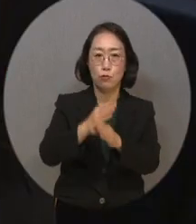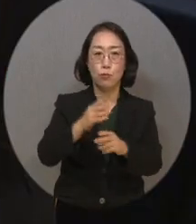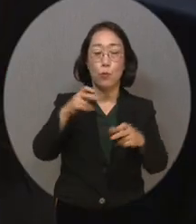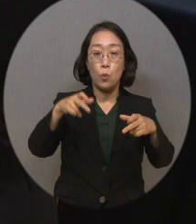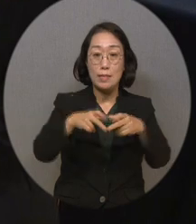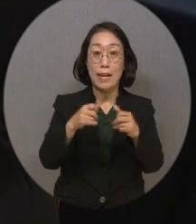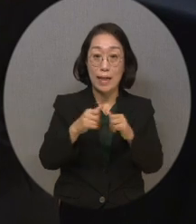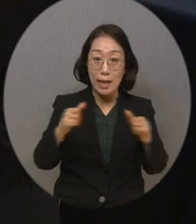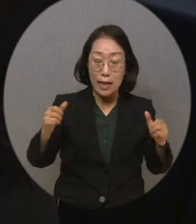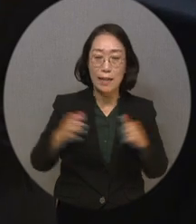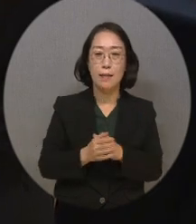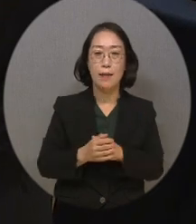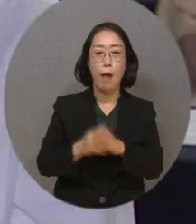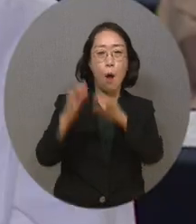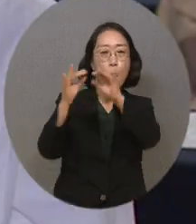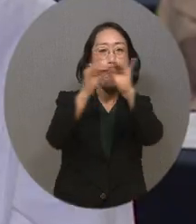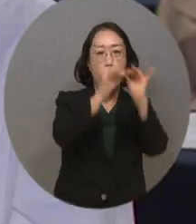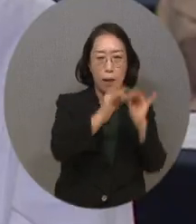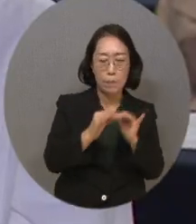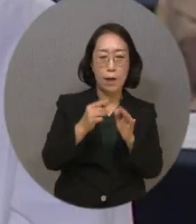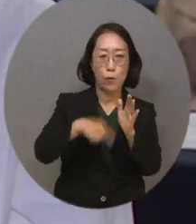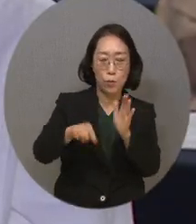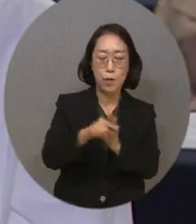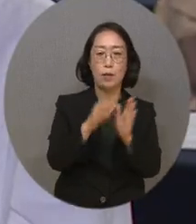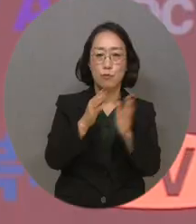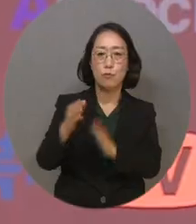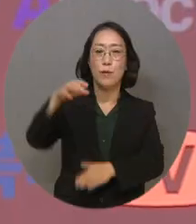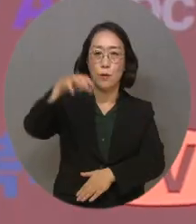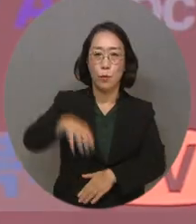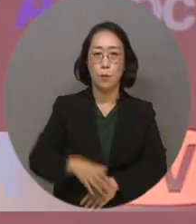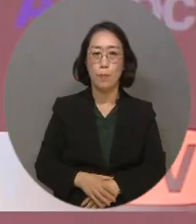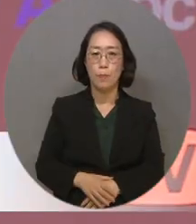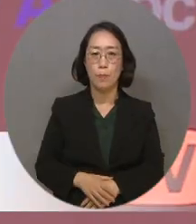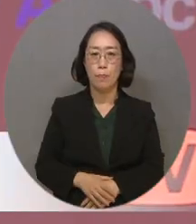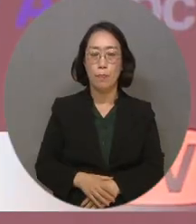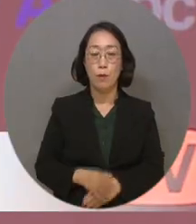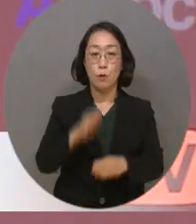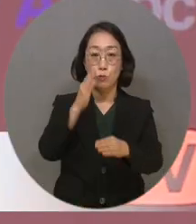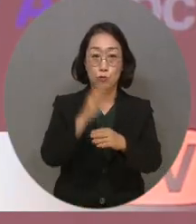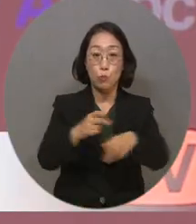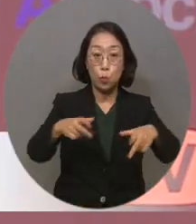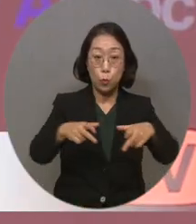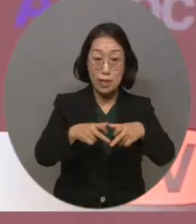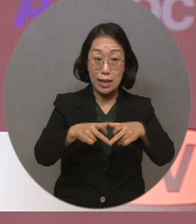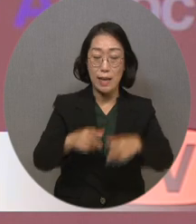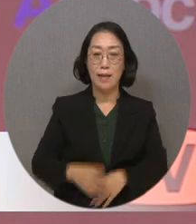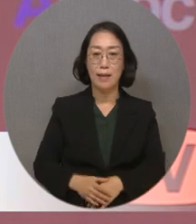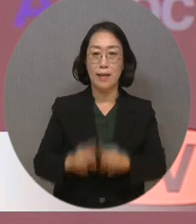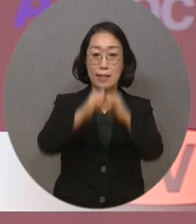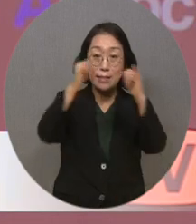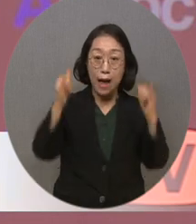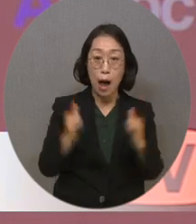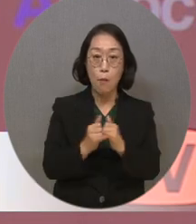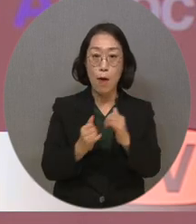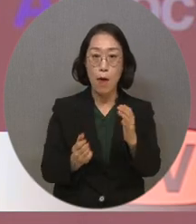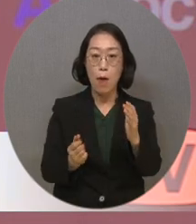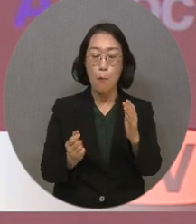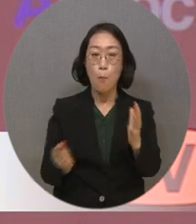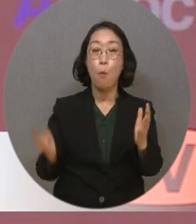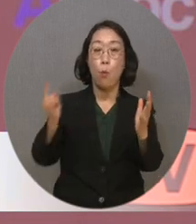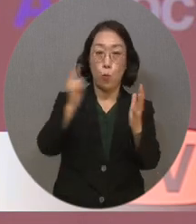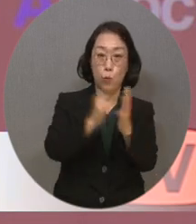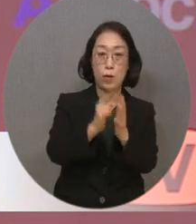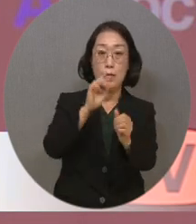대한 공감대를 형성하는 자리로 꾸며졌습니다. 중도장애인 지역사회 복귀 지원을